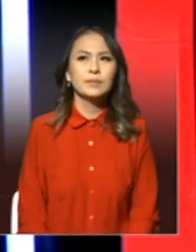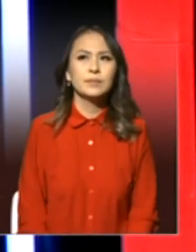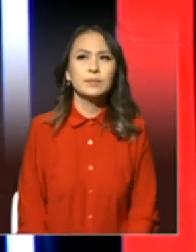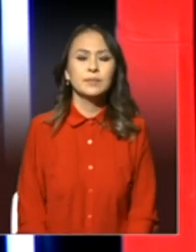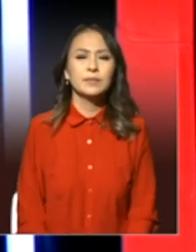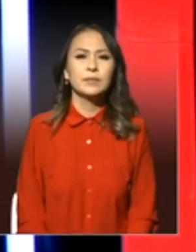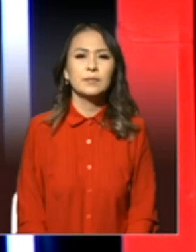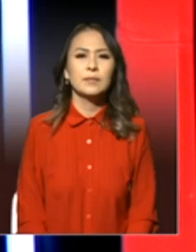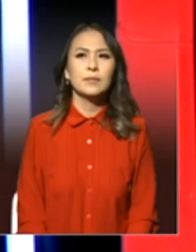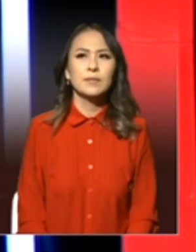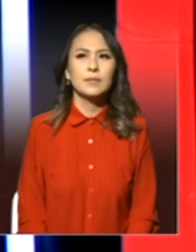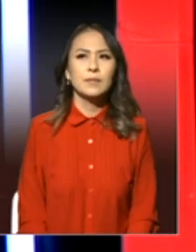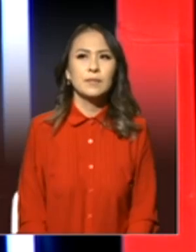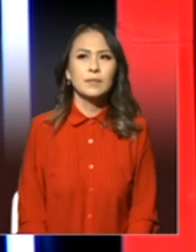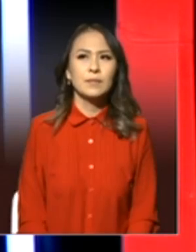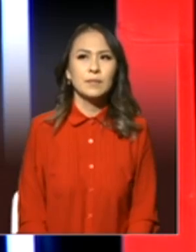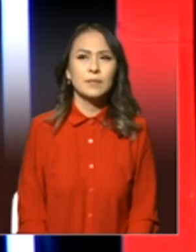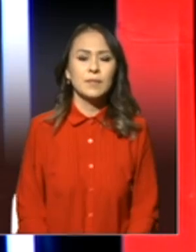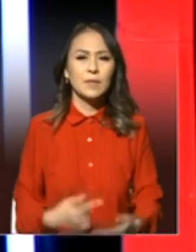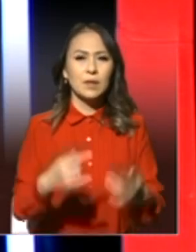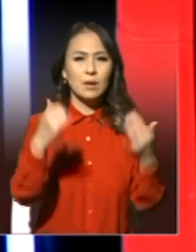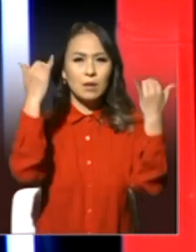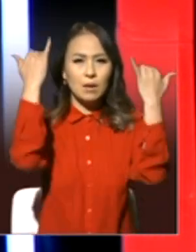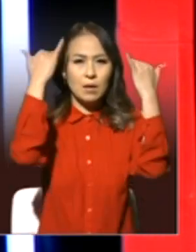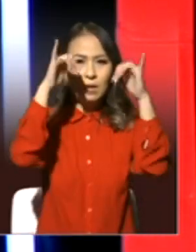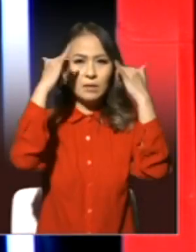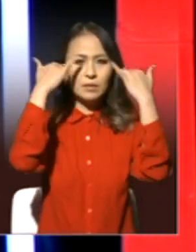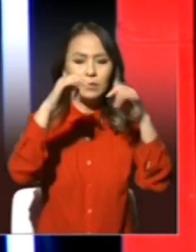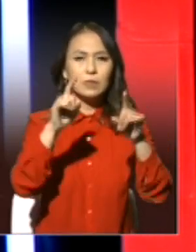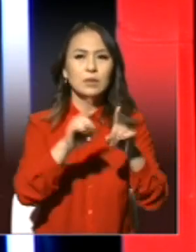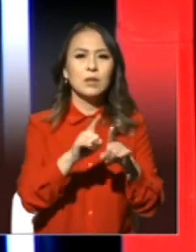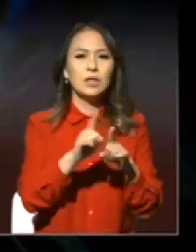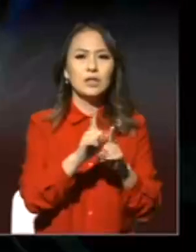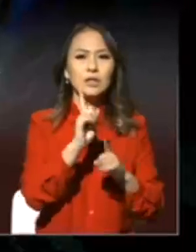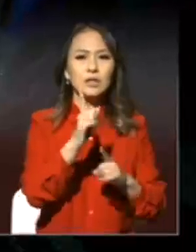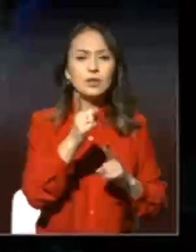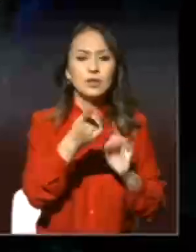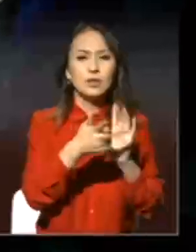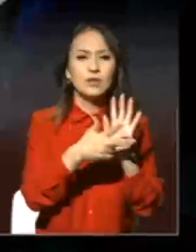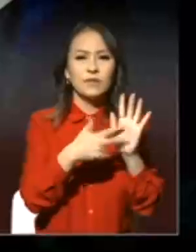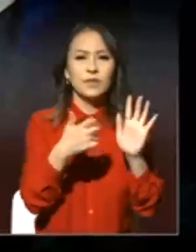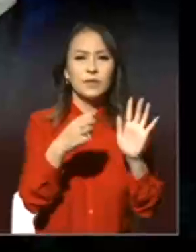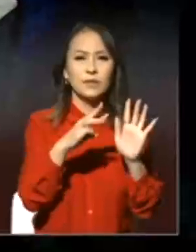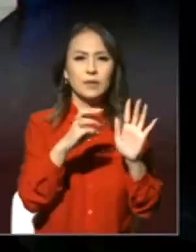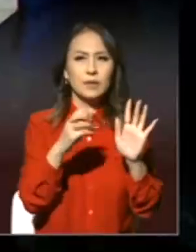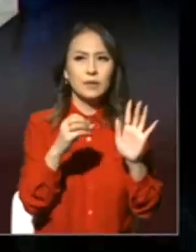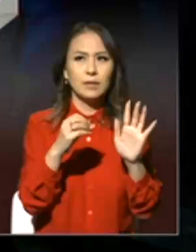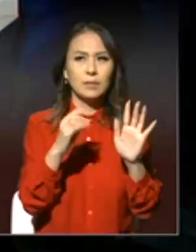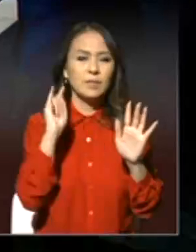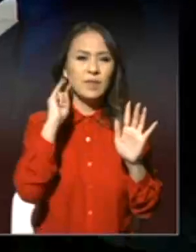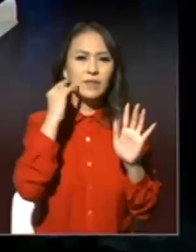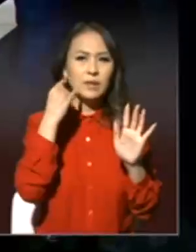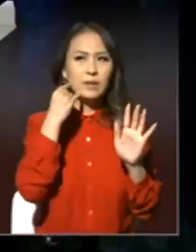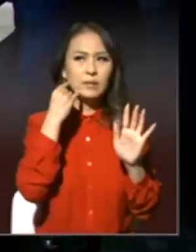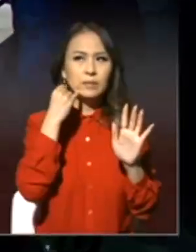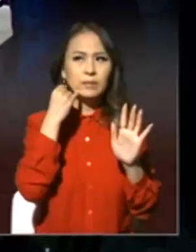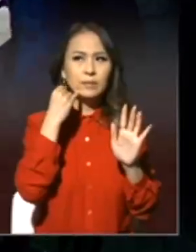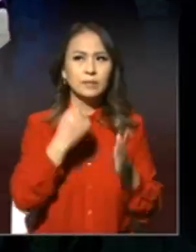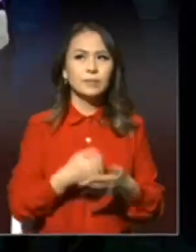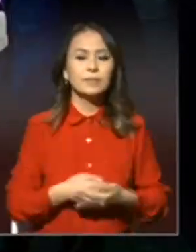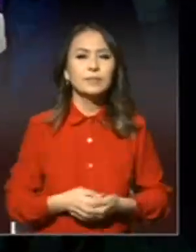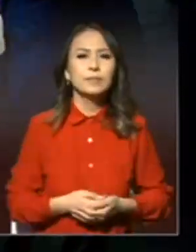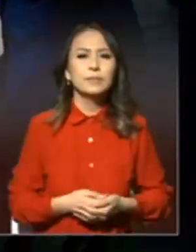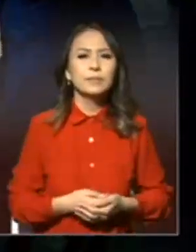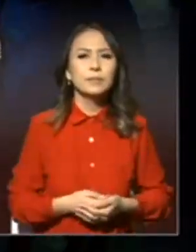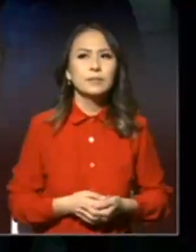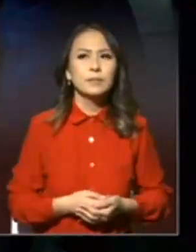теңгеден дедіңіз? Қарамал. Қарамал. Қарамал жоқ. Жоқ мен қарамалдың еті қазір Петропавлда, Павлодар. Павлодарда. Ал